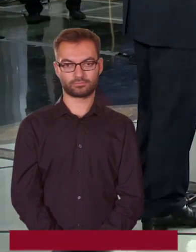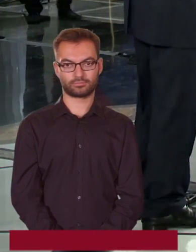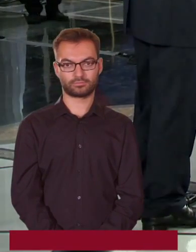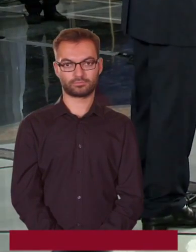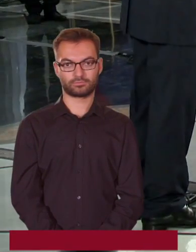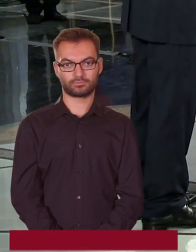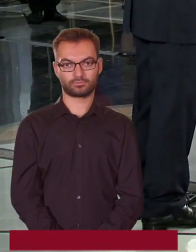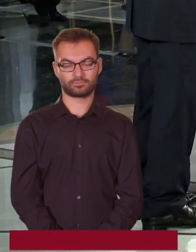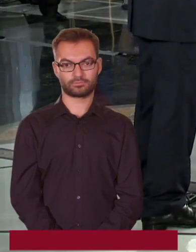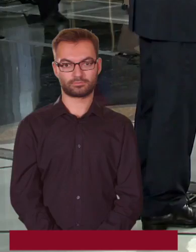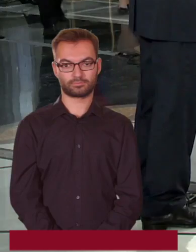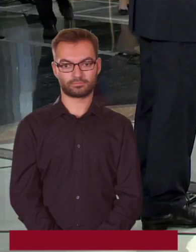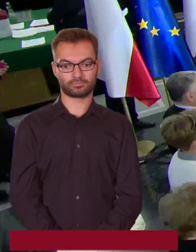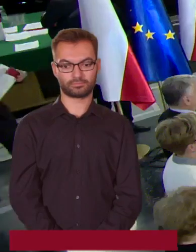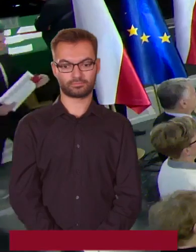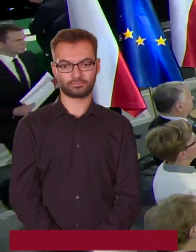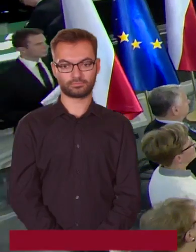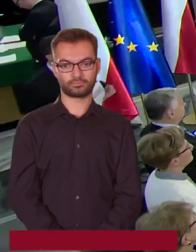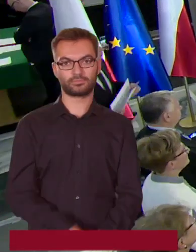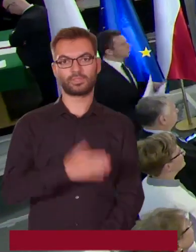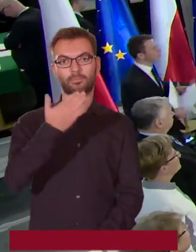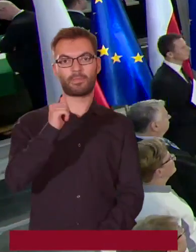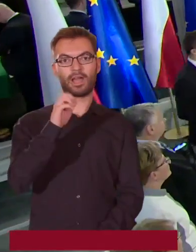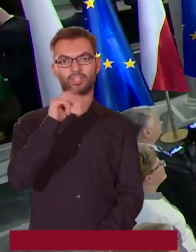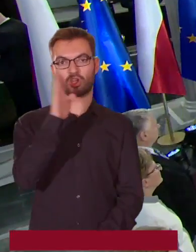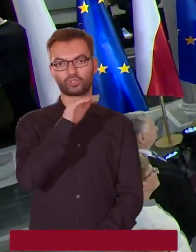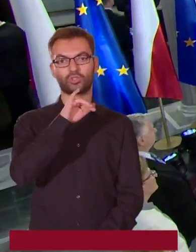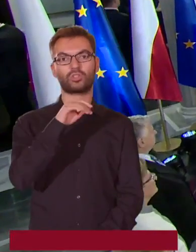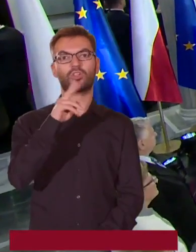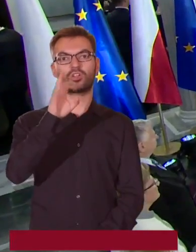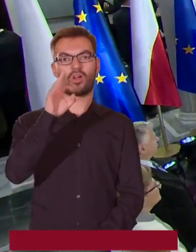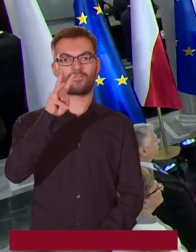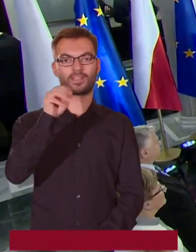Poproszę pana Bartosza Józefa Kownackiego.